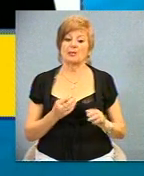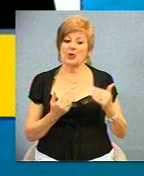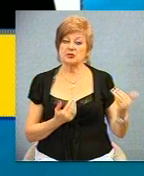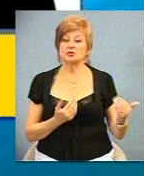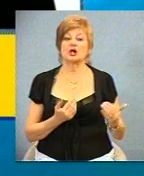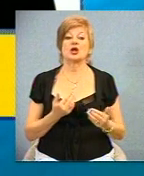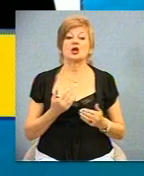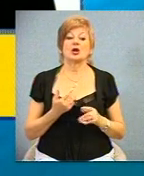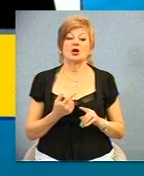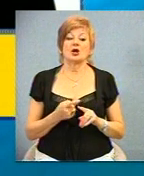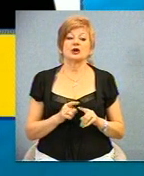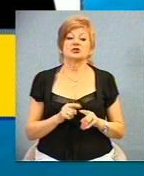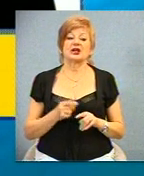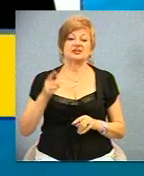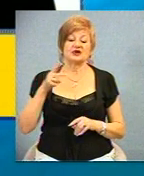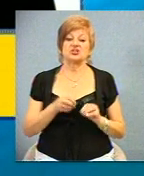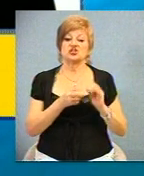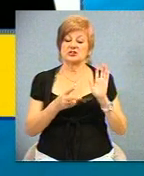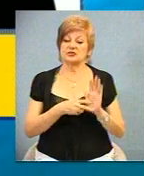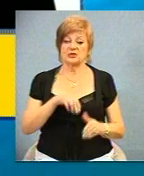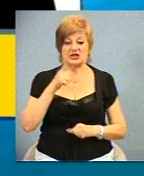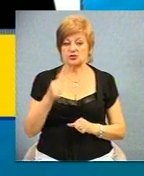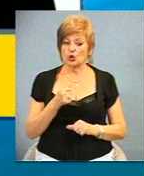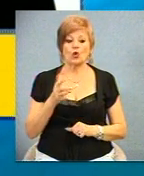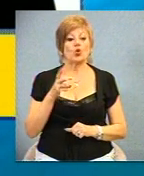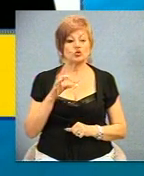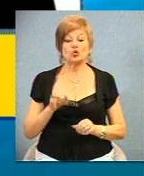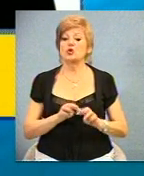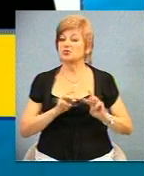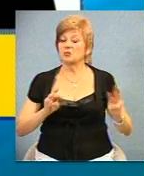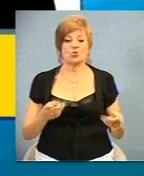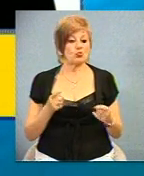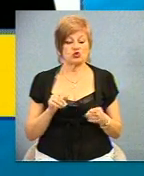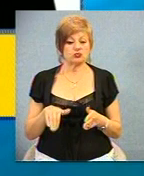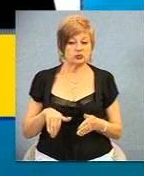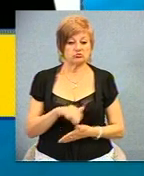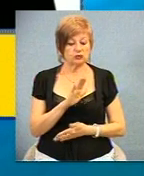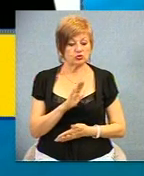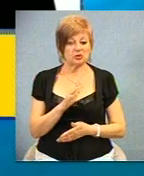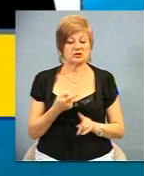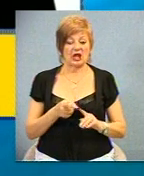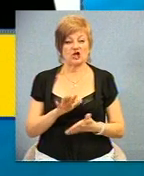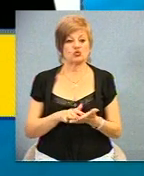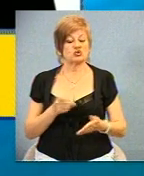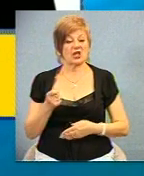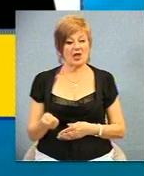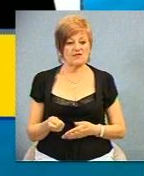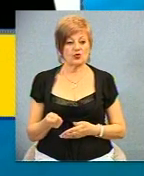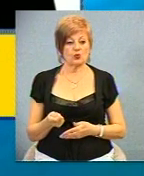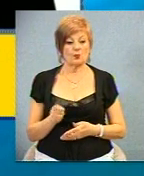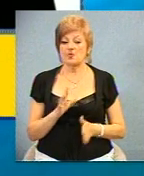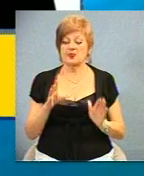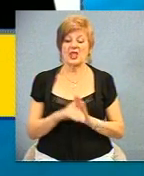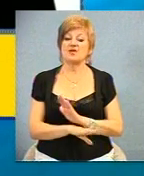На департамент на 2017 рік. Але департамент чомусь відхилив цю заявку, не